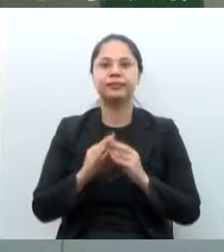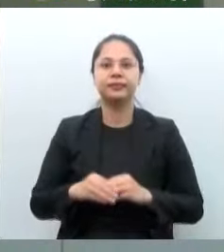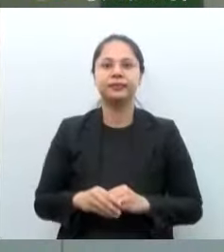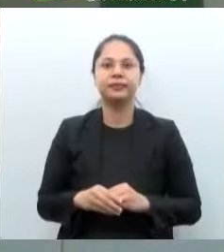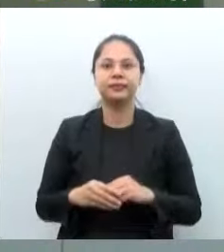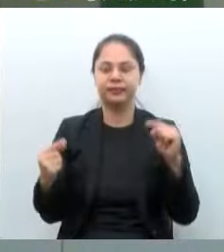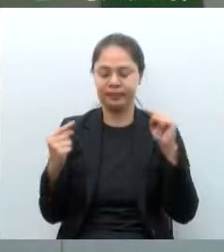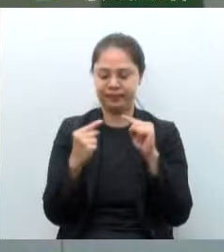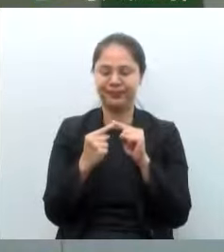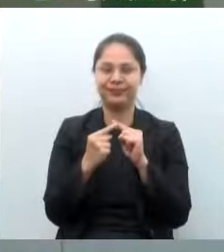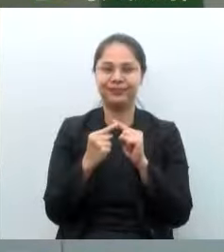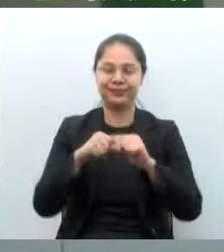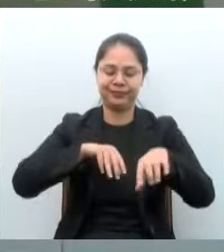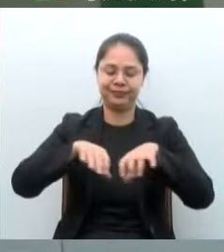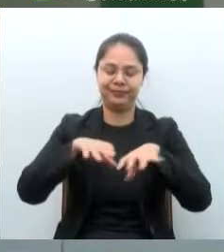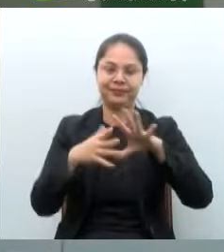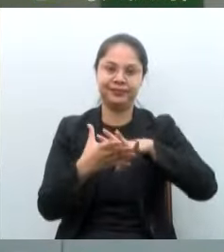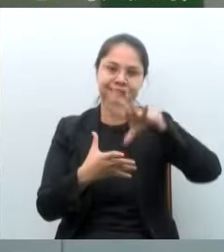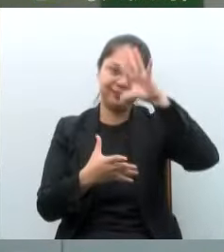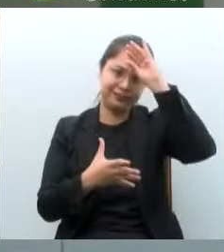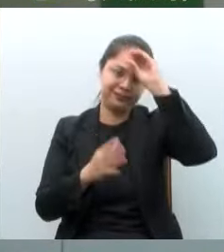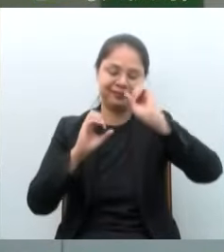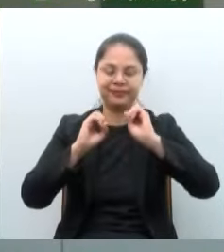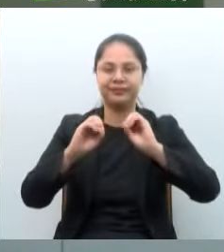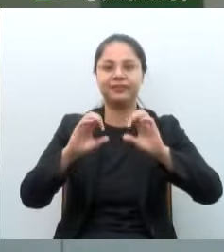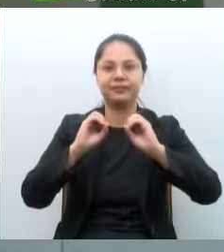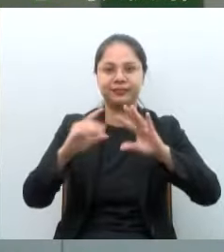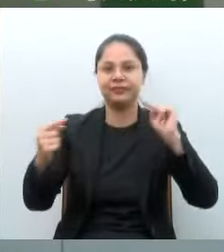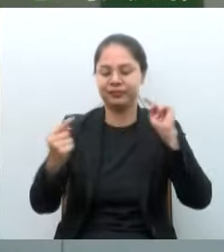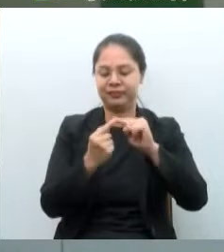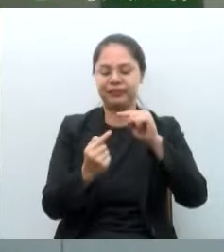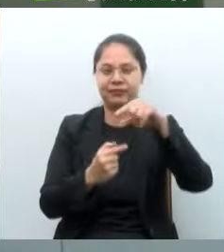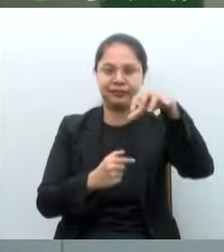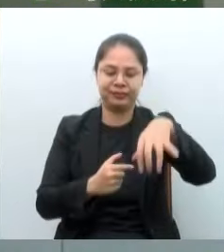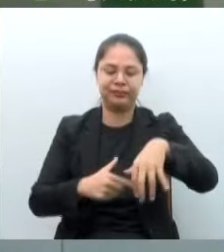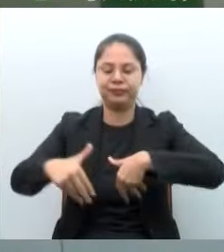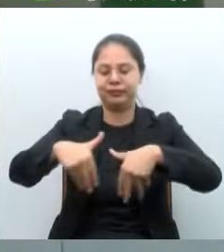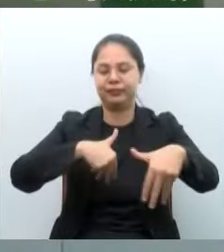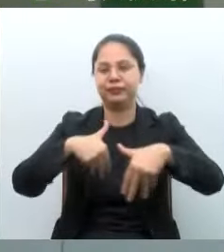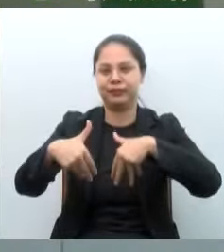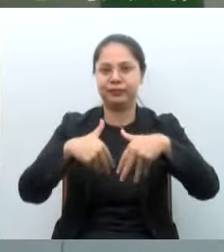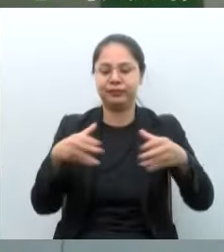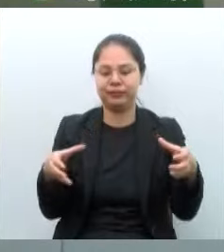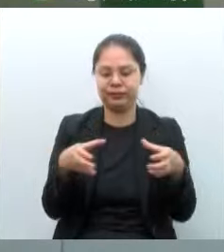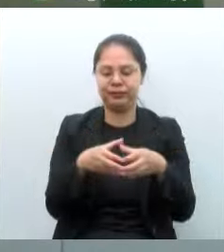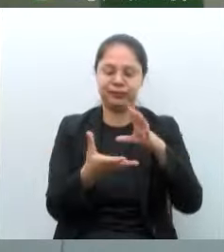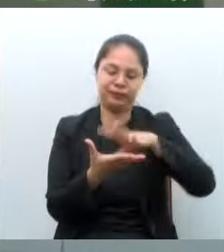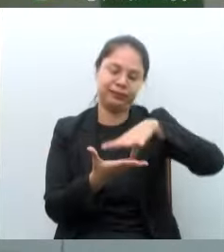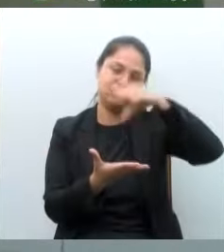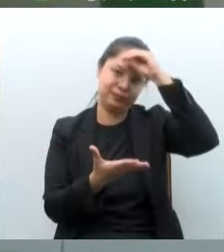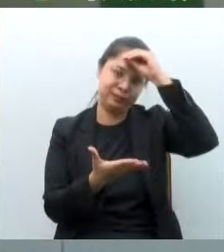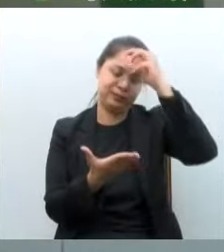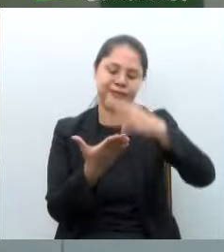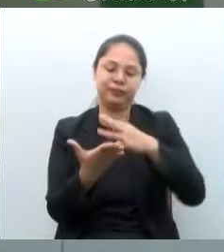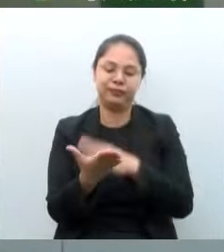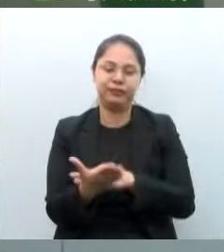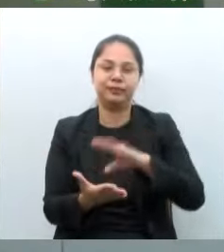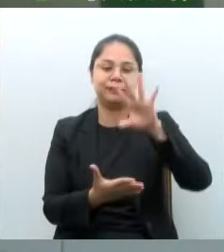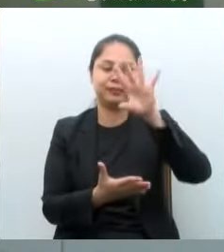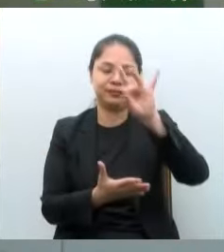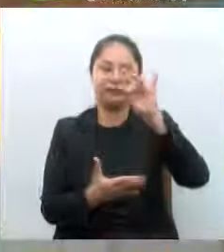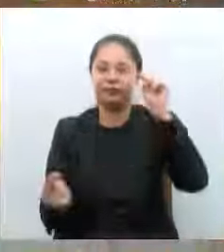การบูรณาการการจัดการเรียนรู้ Active Learning กับแหล่งเรียนรู้ท้องถิ่นใน8กลุ่มสาระการเรียนรู้เริ่มต้น